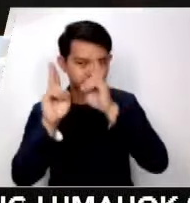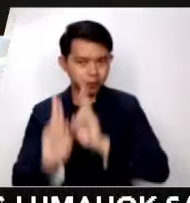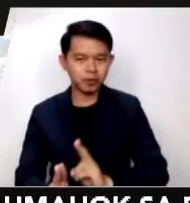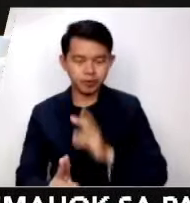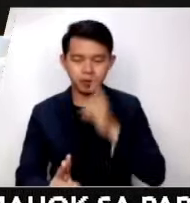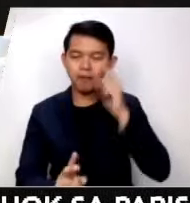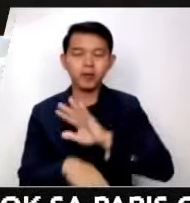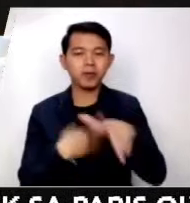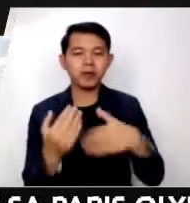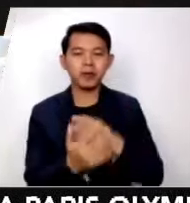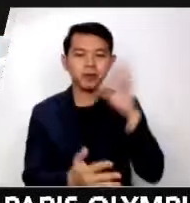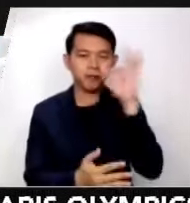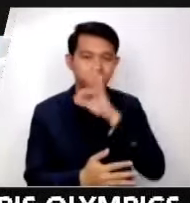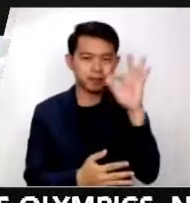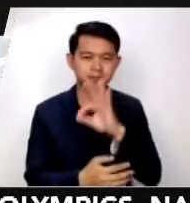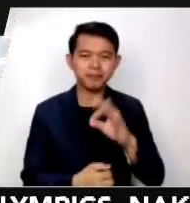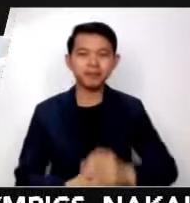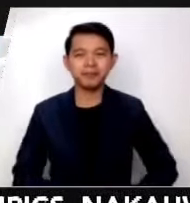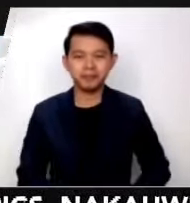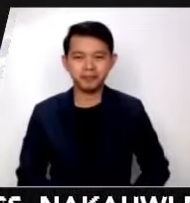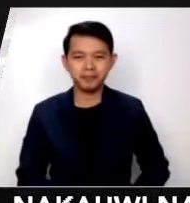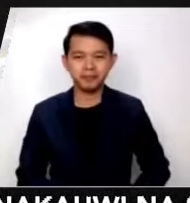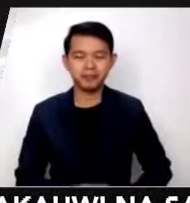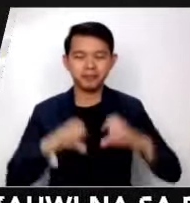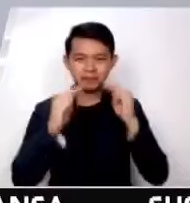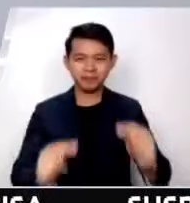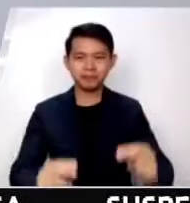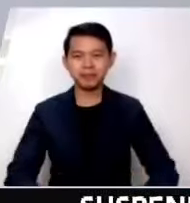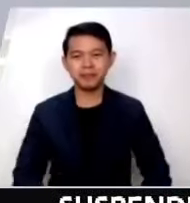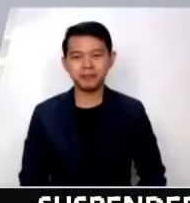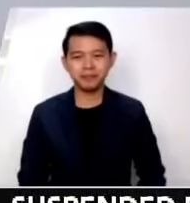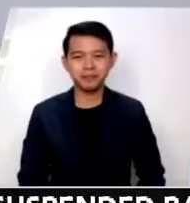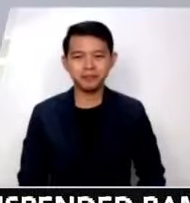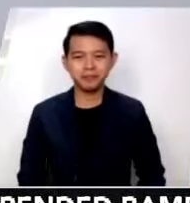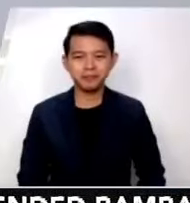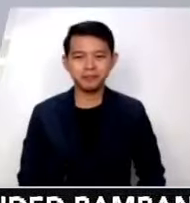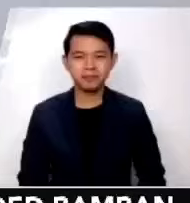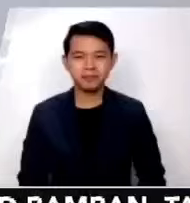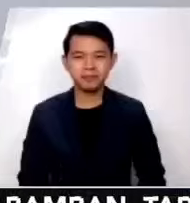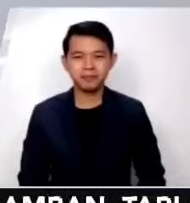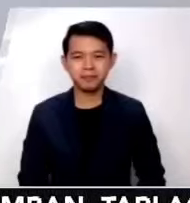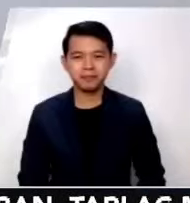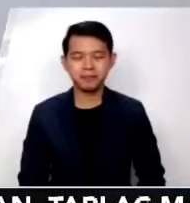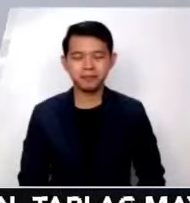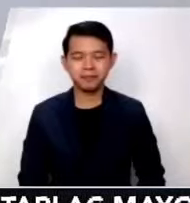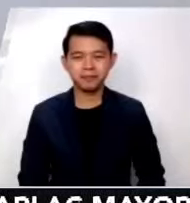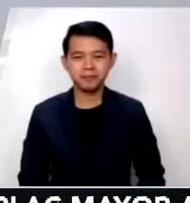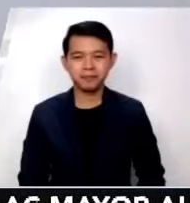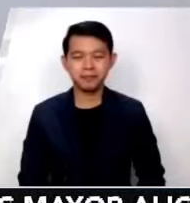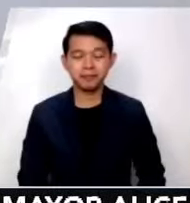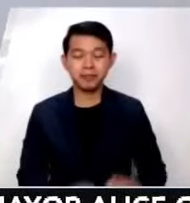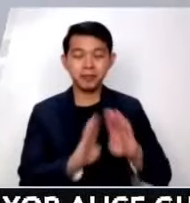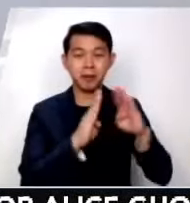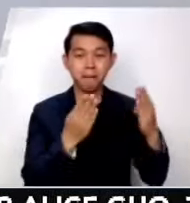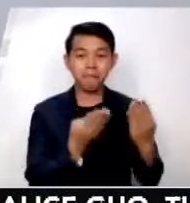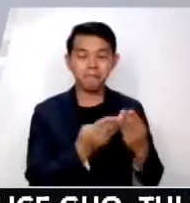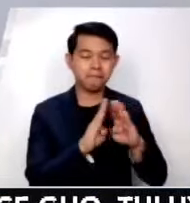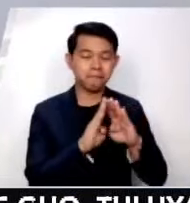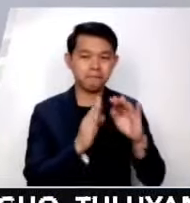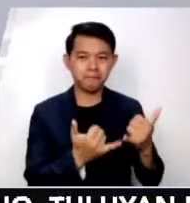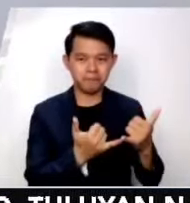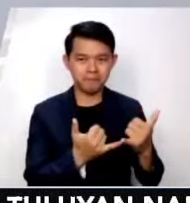sa GMA Integrated News, Marie Zumali, nag-uulat. Excited na rin ang mga kabarangay ni double gold medalist Carlos Yulo